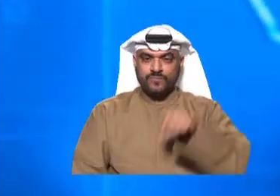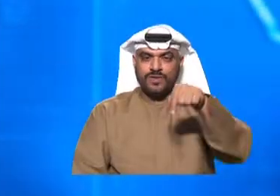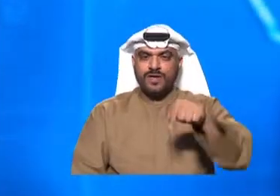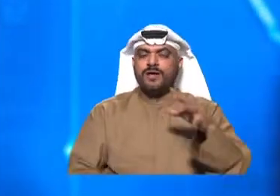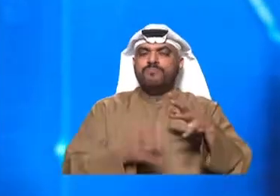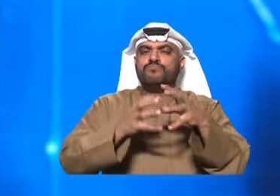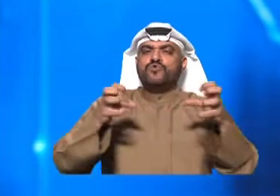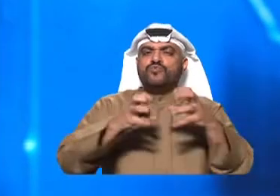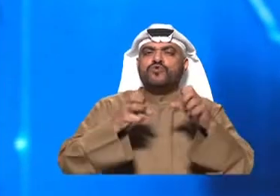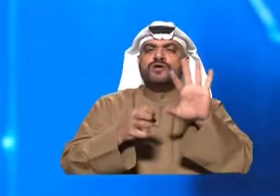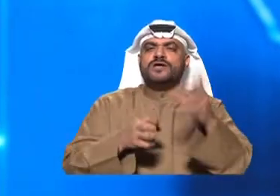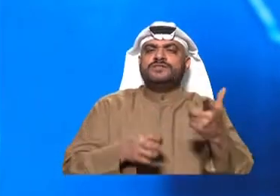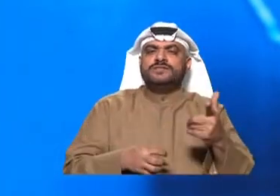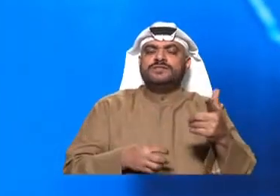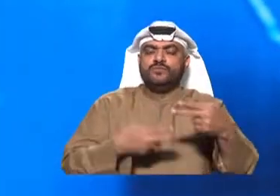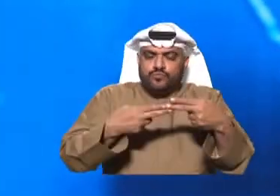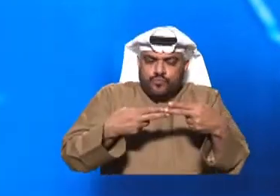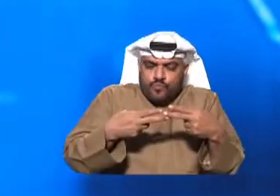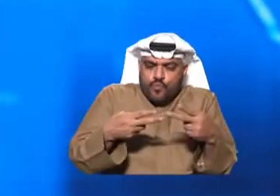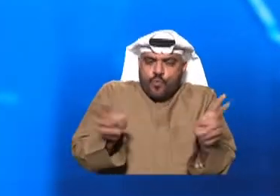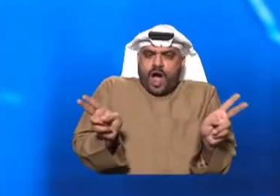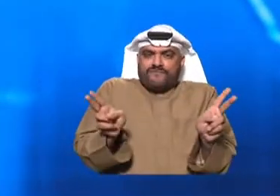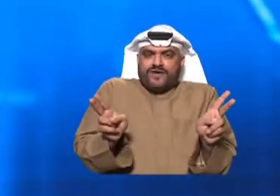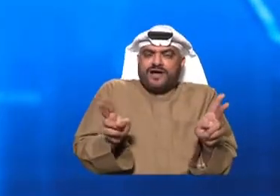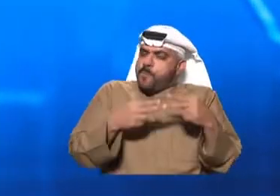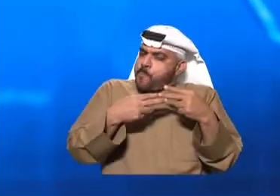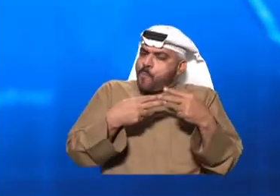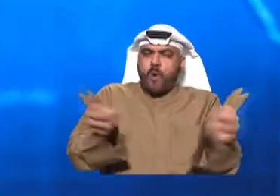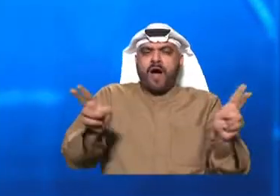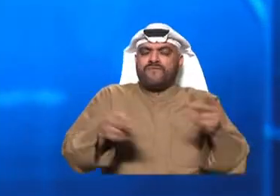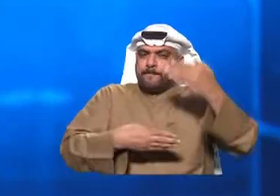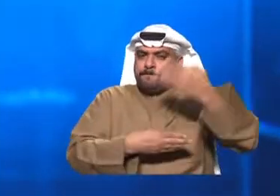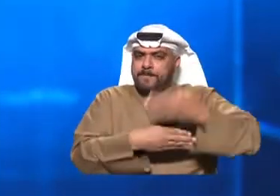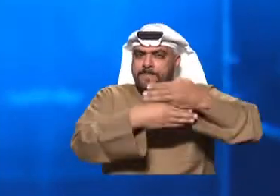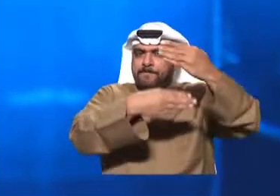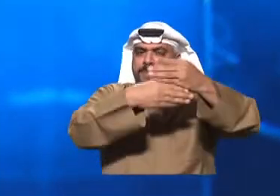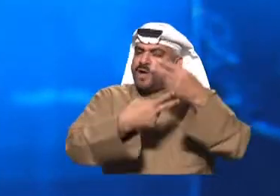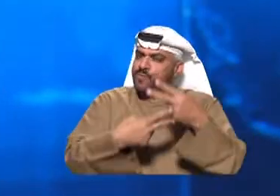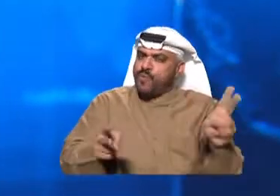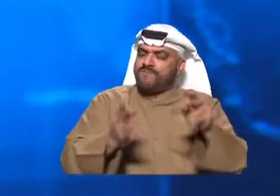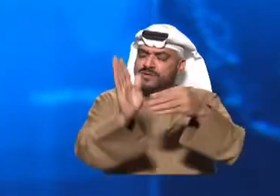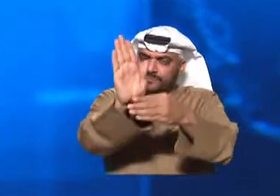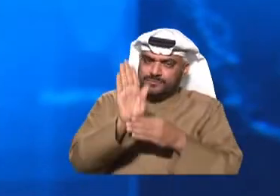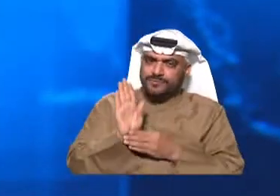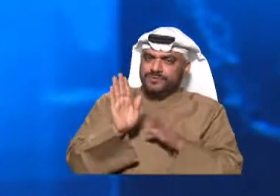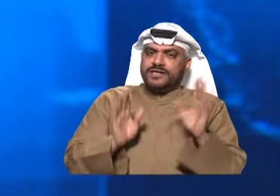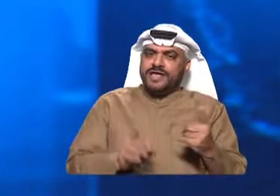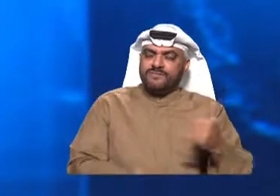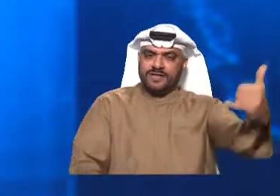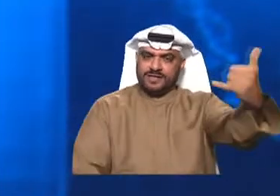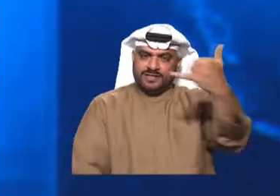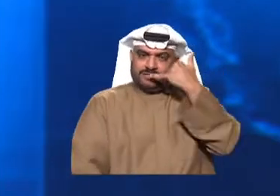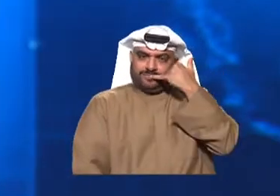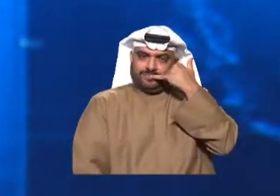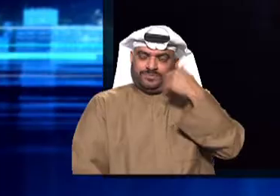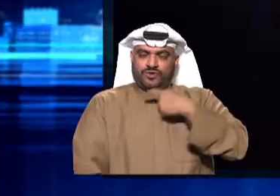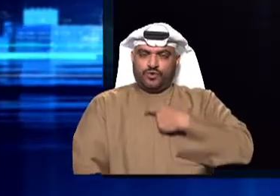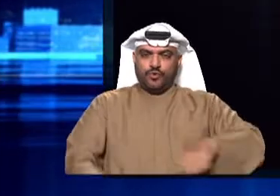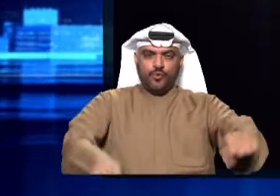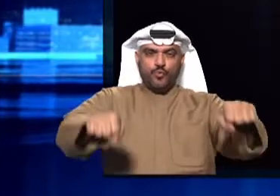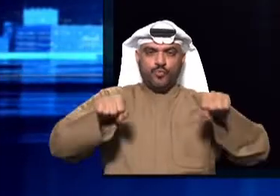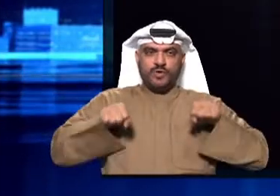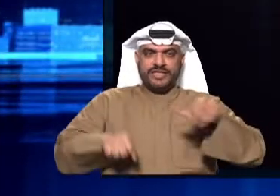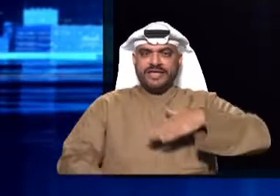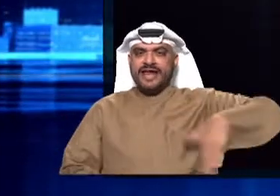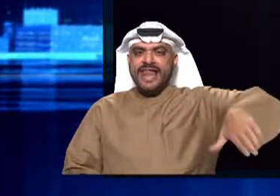وللحديث أكثر عن إصدار أذونات البناء الخاص بمشروعي المطلع وجنوب عبدالله المبارك ينضم إلينا عبر الهاتف مدير عام البلدية